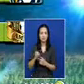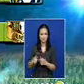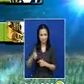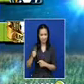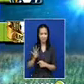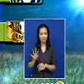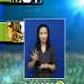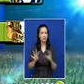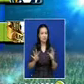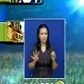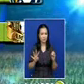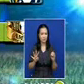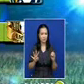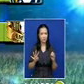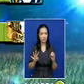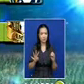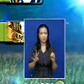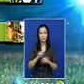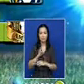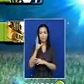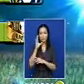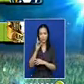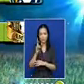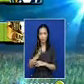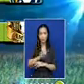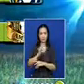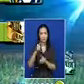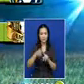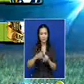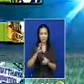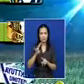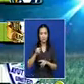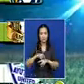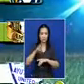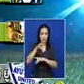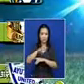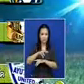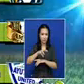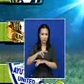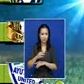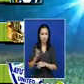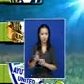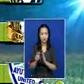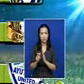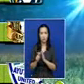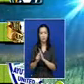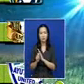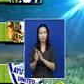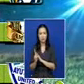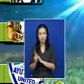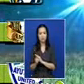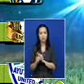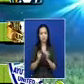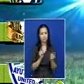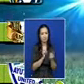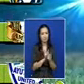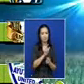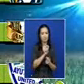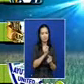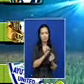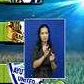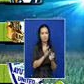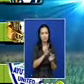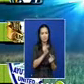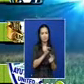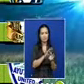ได้4-0ค่ะส่วนวันพรุ่งนี้นะคะ2กรกฎาคม6โมงเย็นค่ะคู่ดอนธานี FC จะไปเจอกับอำนาจยูไนเต็ดนะค